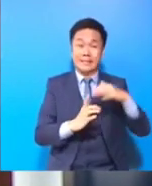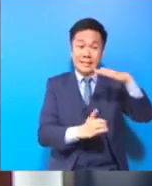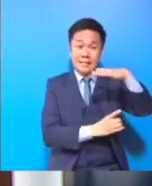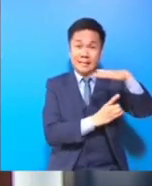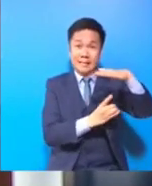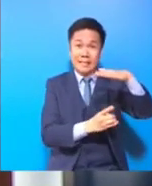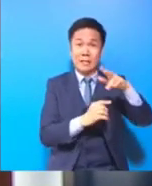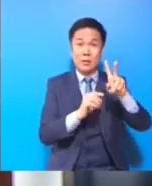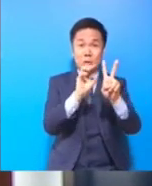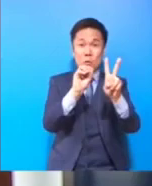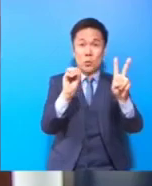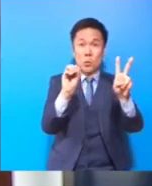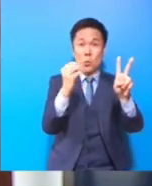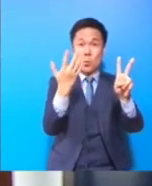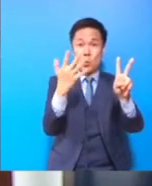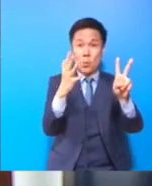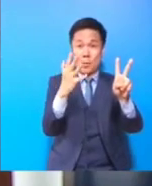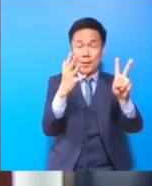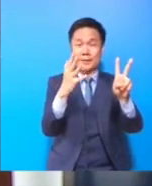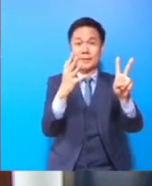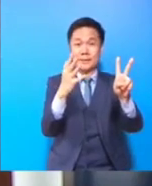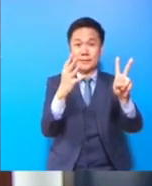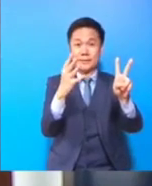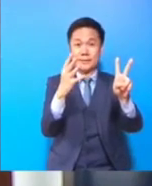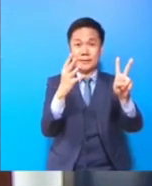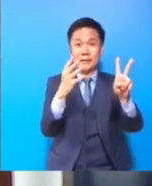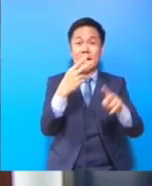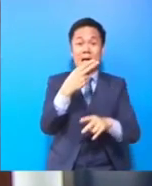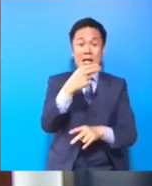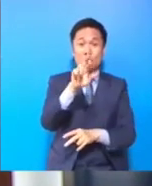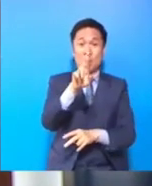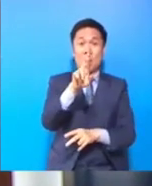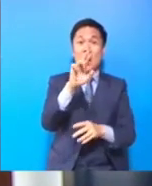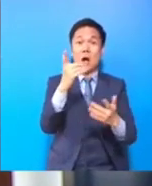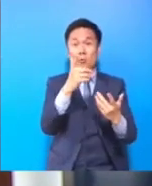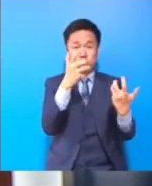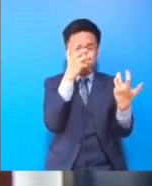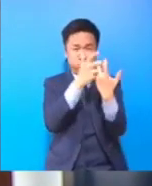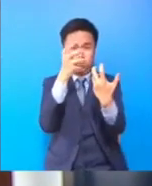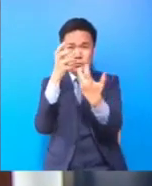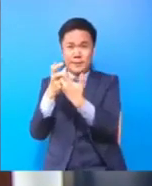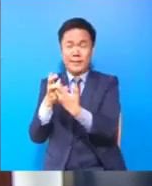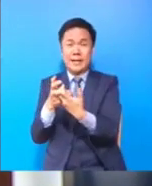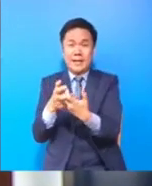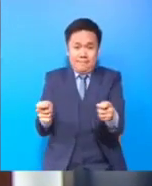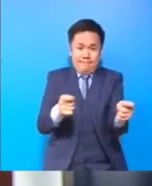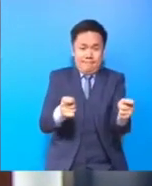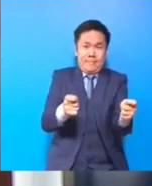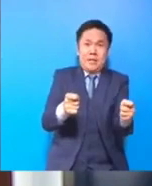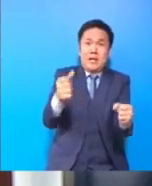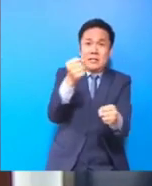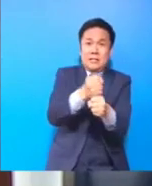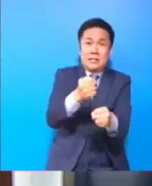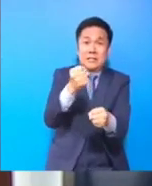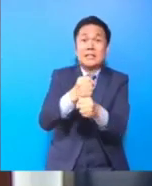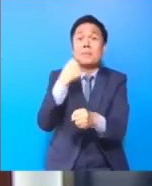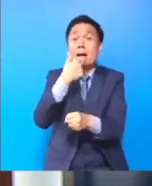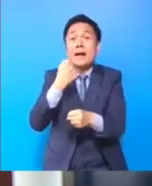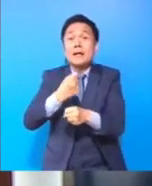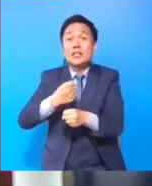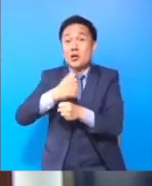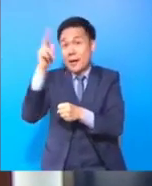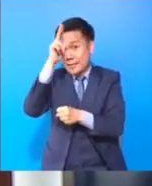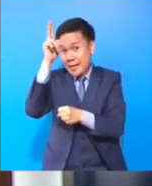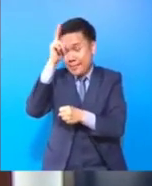pada tahun 2015 daxab penggunaan sumber manusia secara optimal dan dahsyat kawanan size kematian awam telah dilaksanakan